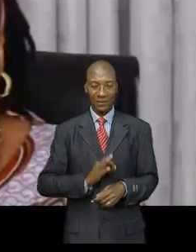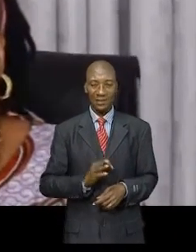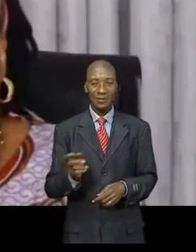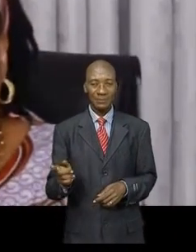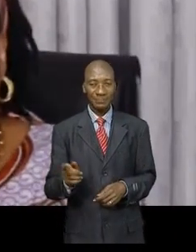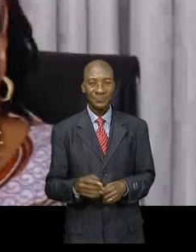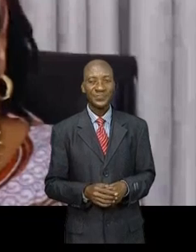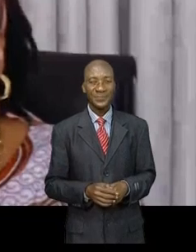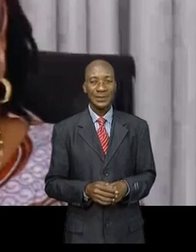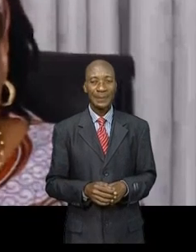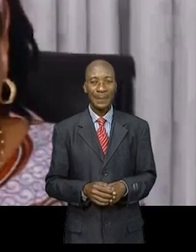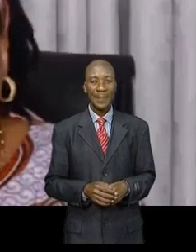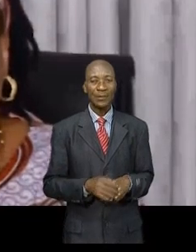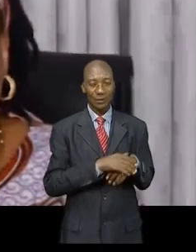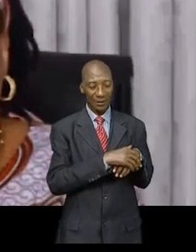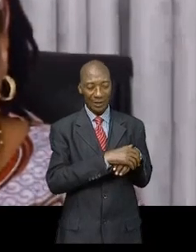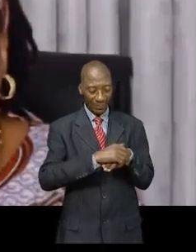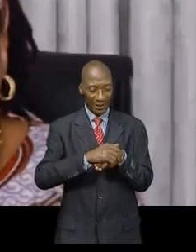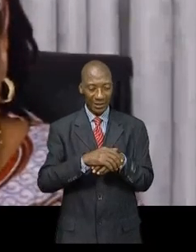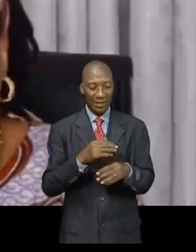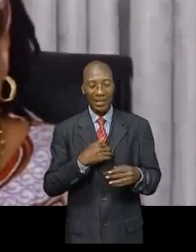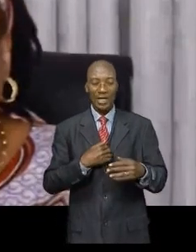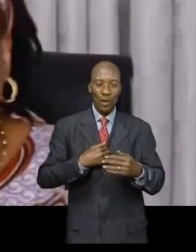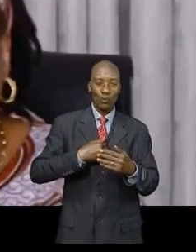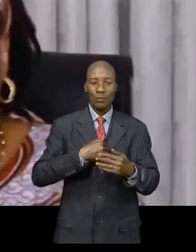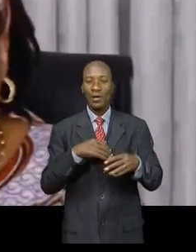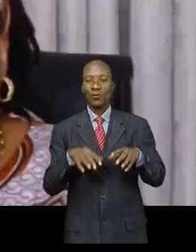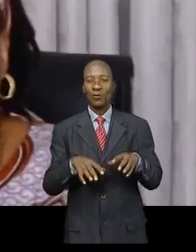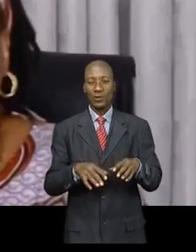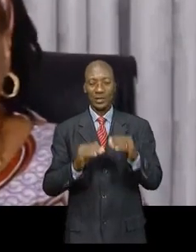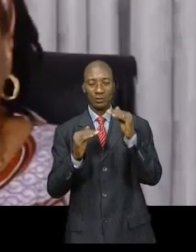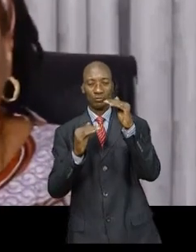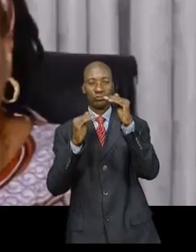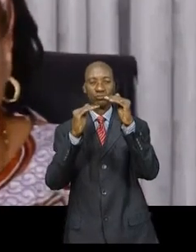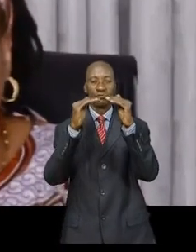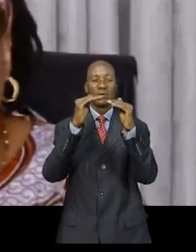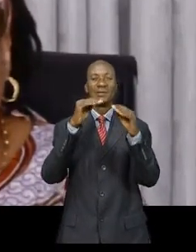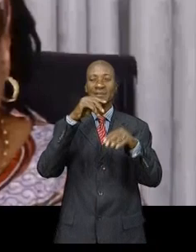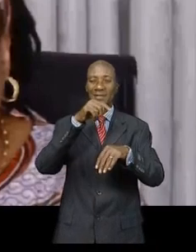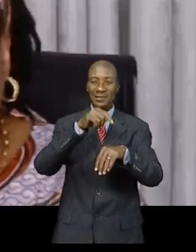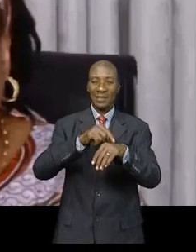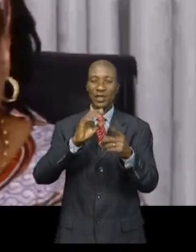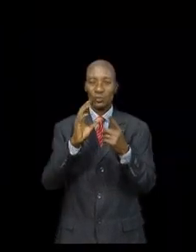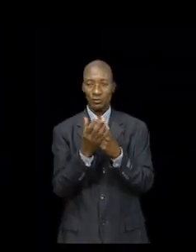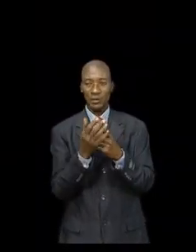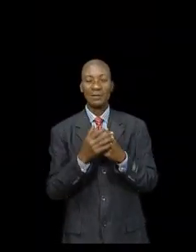est d'amener la rumba congolaise au rang du patrimoine culturel immatériel universel.